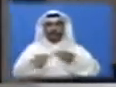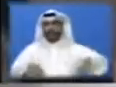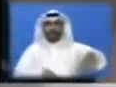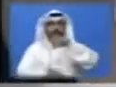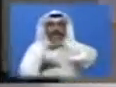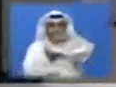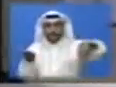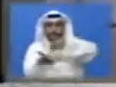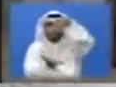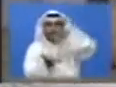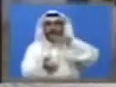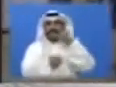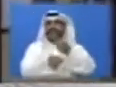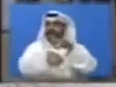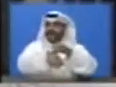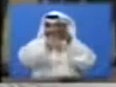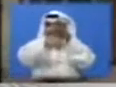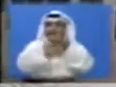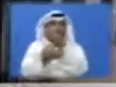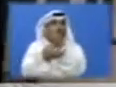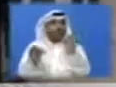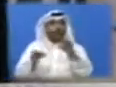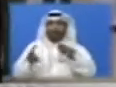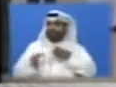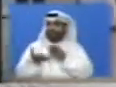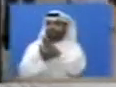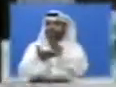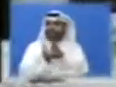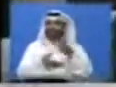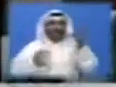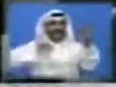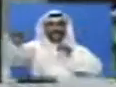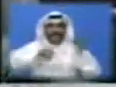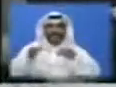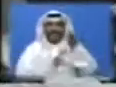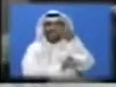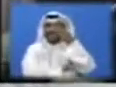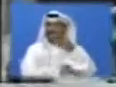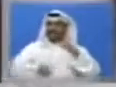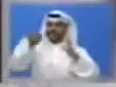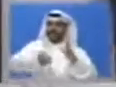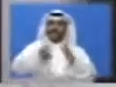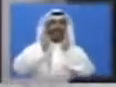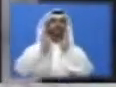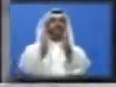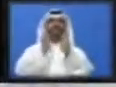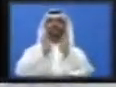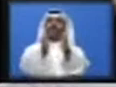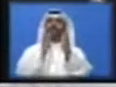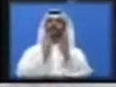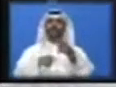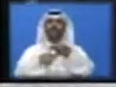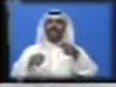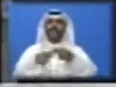مركزا للعمل الإنساني، وبحضور عدد من رجال السلك الدبلوماسي ونخبة من المهنئين للكويت